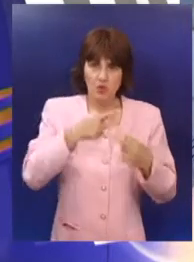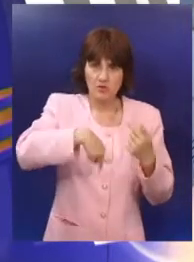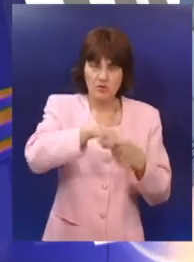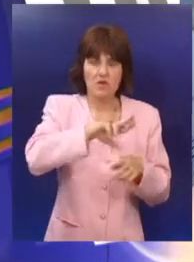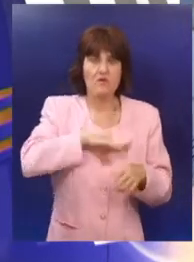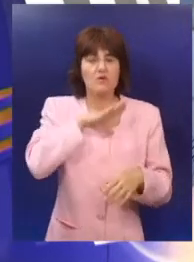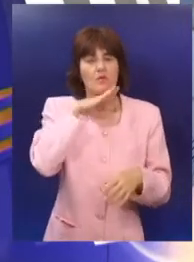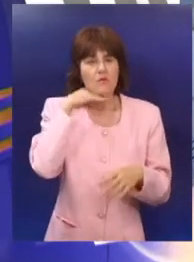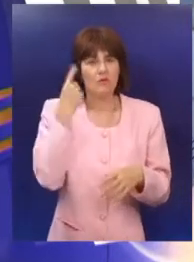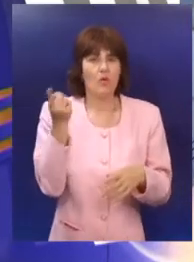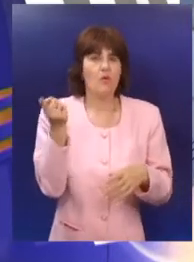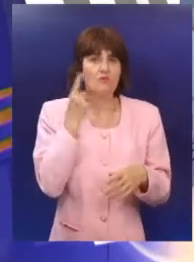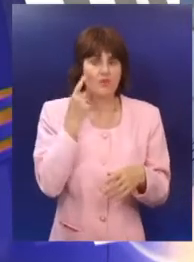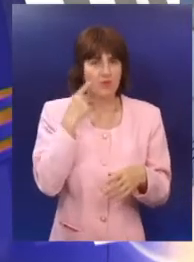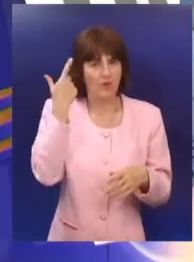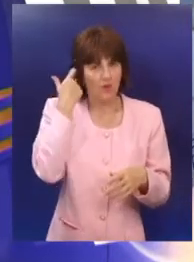okruženju Subotice,